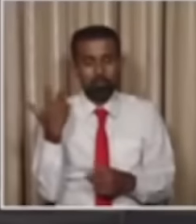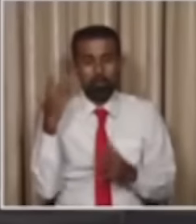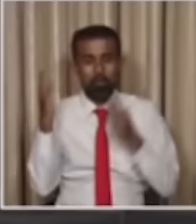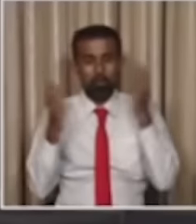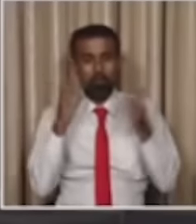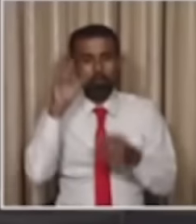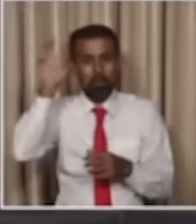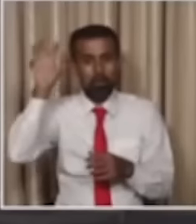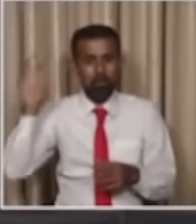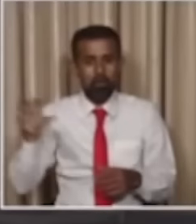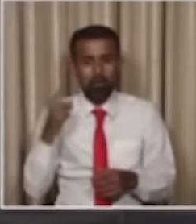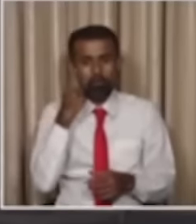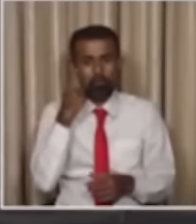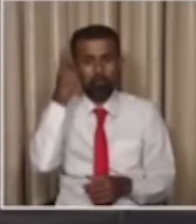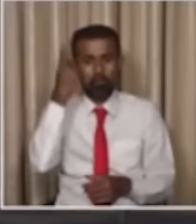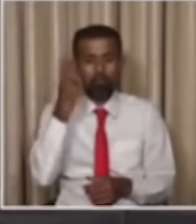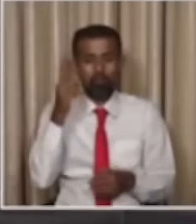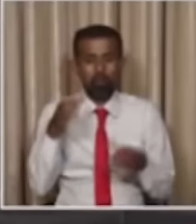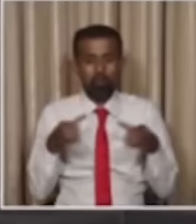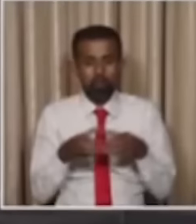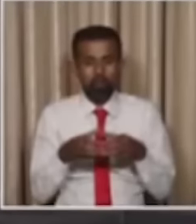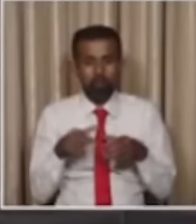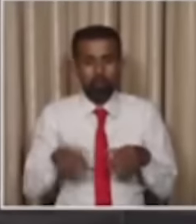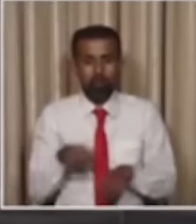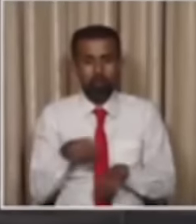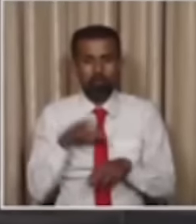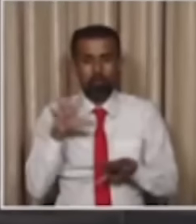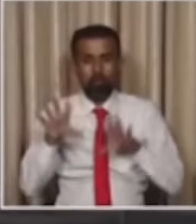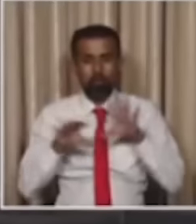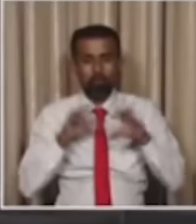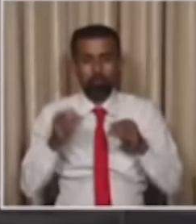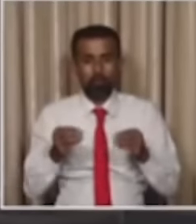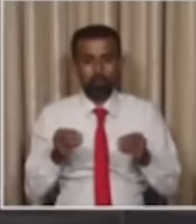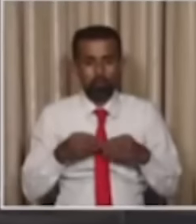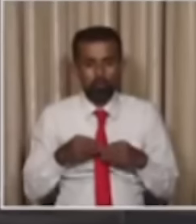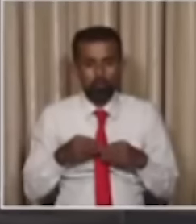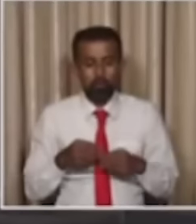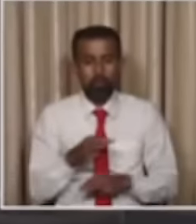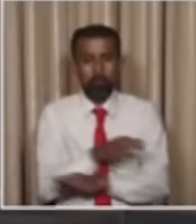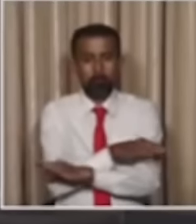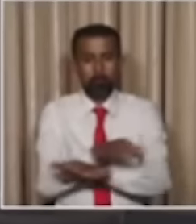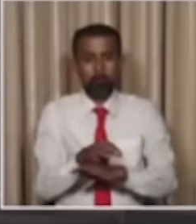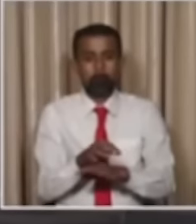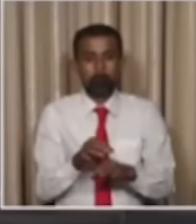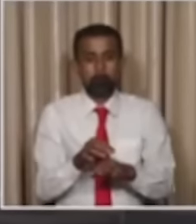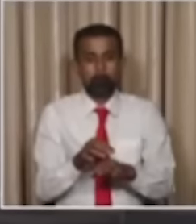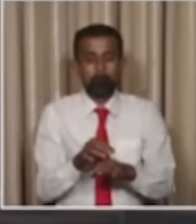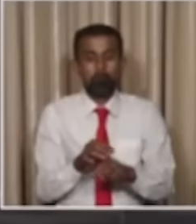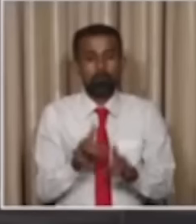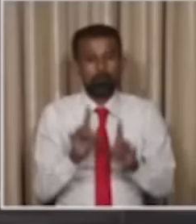බොහෝ රටවල බුද්ධිංශ අදටද තොරතුරු ලබා ගැනීම සඳහා සිදුකරන ක්‍රමවේදයන්